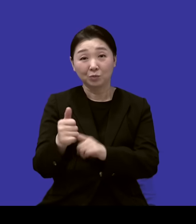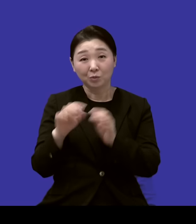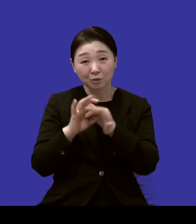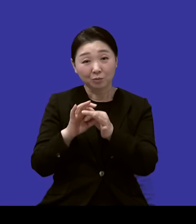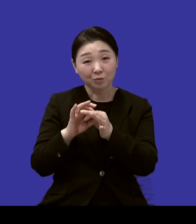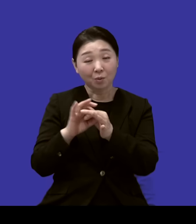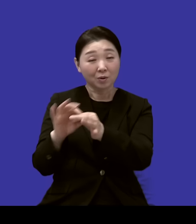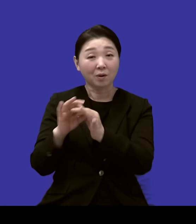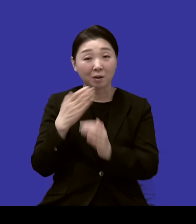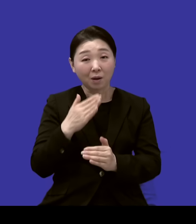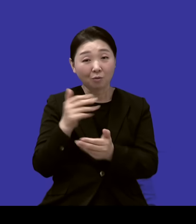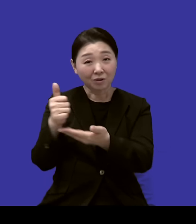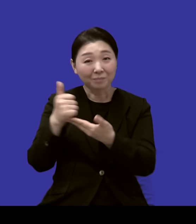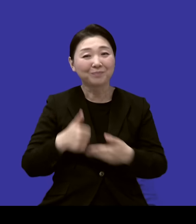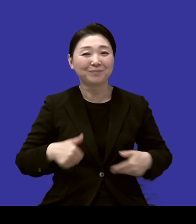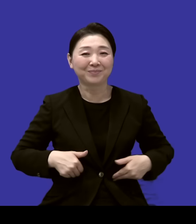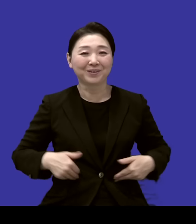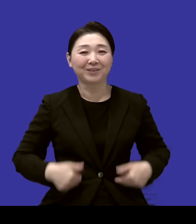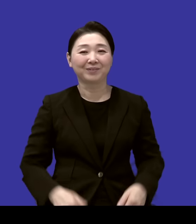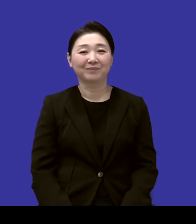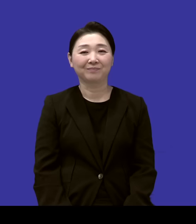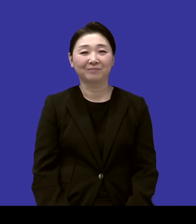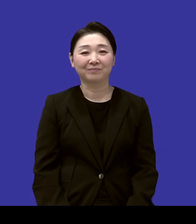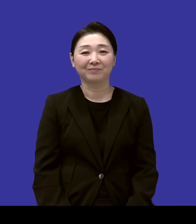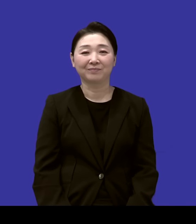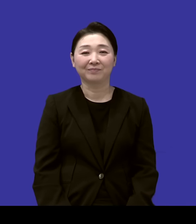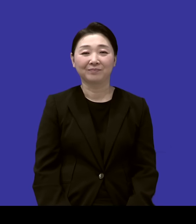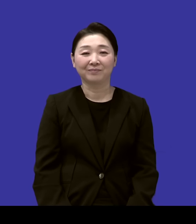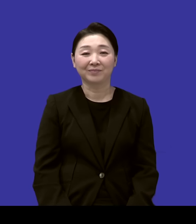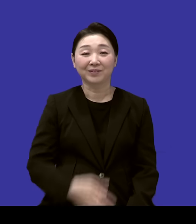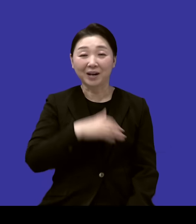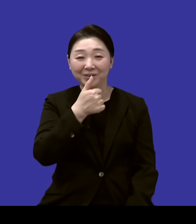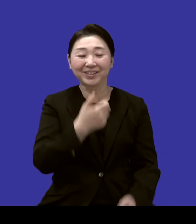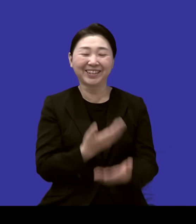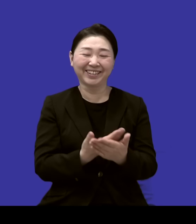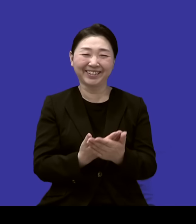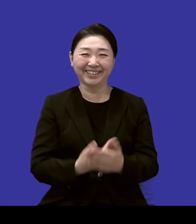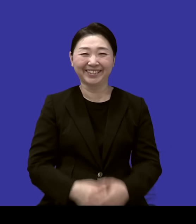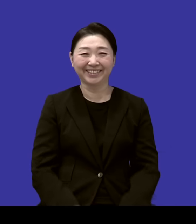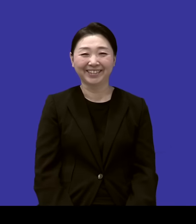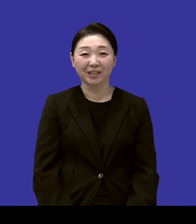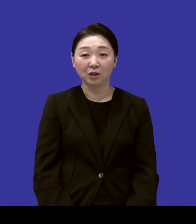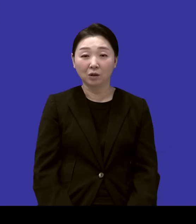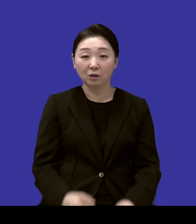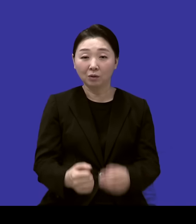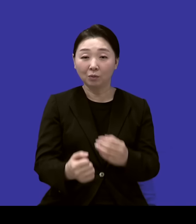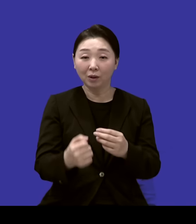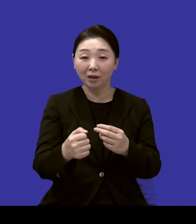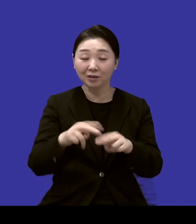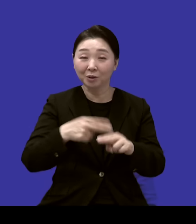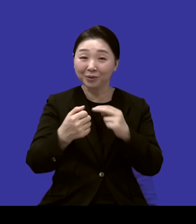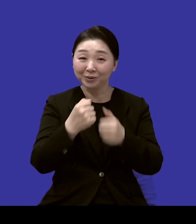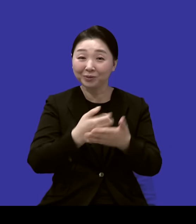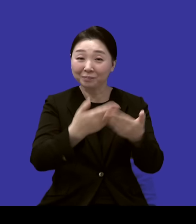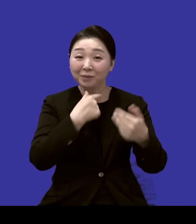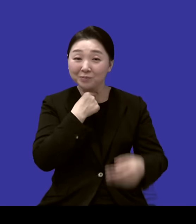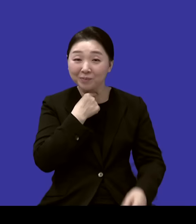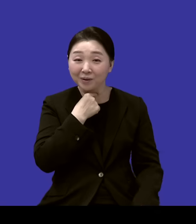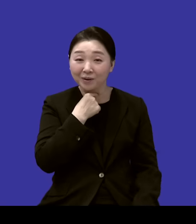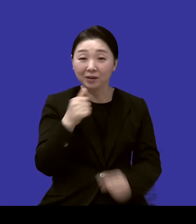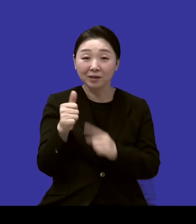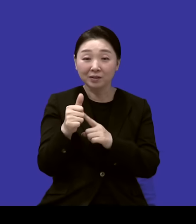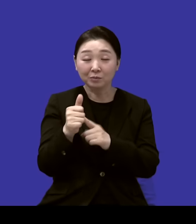그랬죠. 네 저희가 모셔야겠네요. 한번 모셨으면 좋겠네요. 네. 아니면 뭐 저라도 좀 소개를 해주세요. 네. 왜 통장 아니, 받게? 그분도 어차피